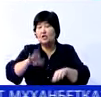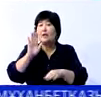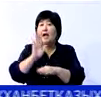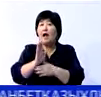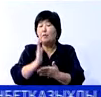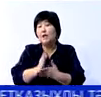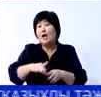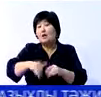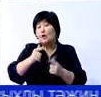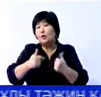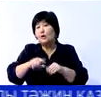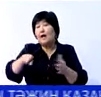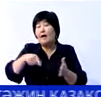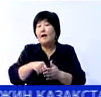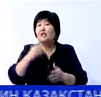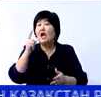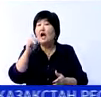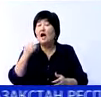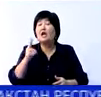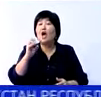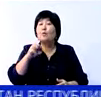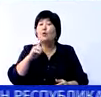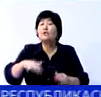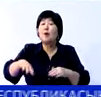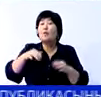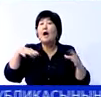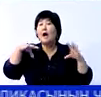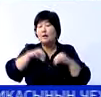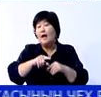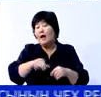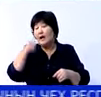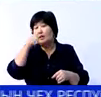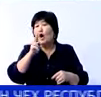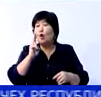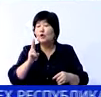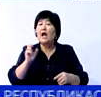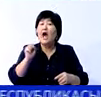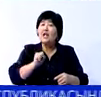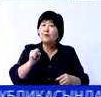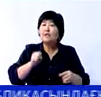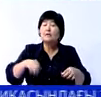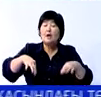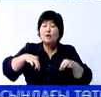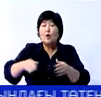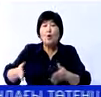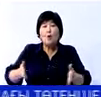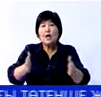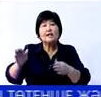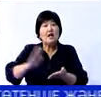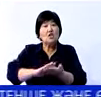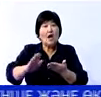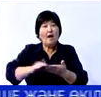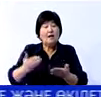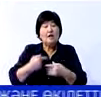қабылданды. Сайлау округі қаланың Шанхай коммунизм аумағын қамтиды. Ағымдағы жылы Құлтекенов, Асфендияров тұйығының жолы жаңартылды. Енді